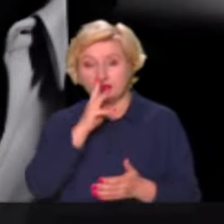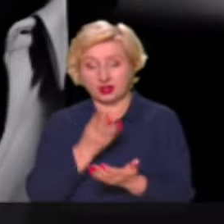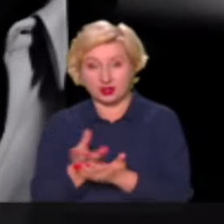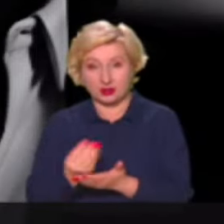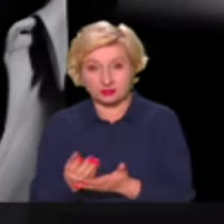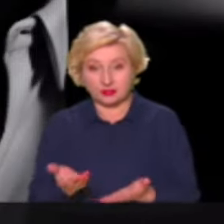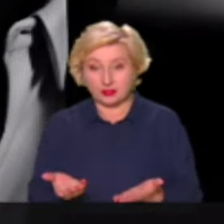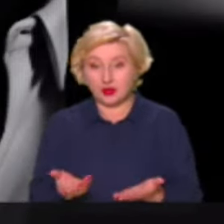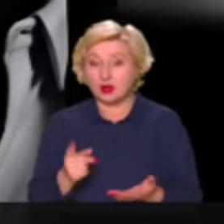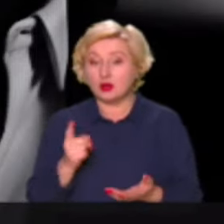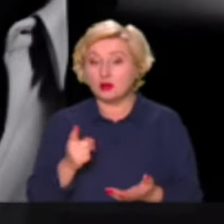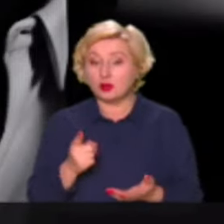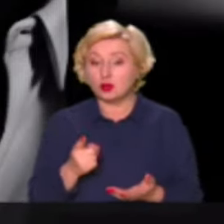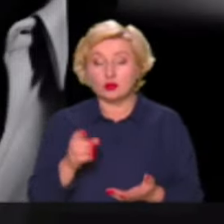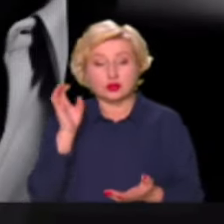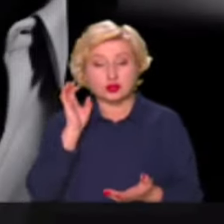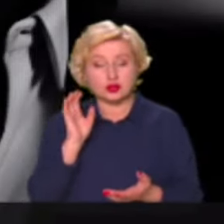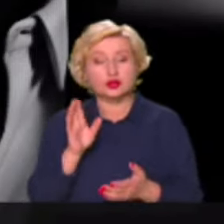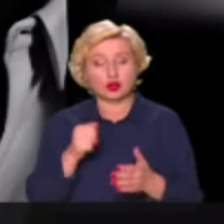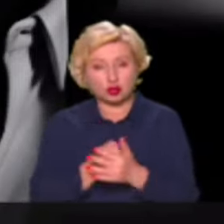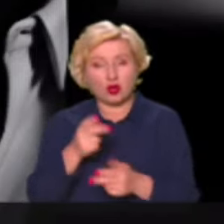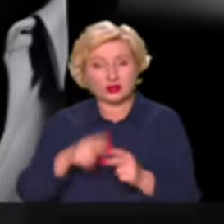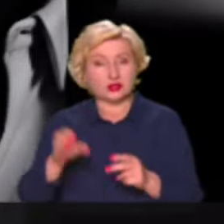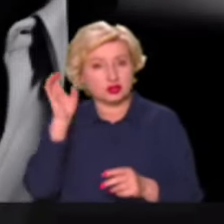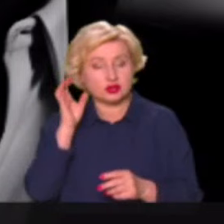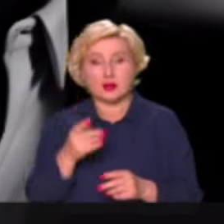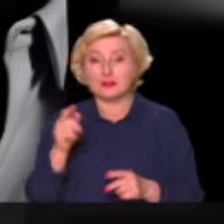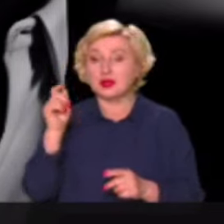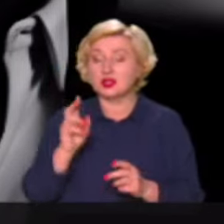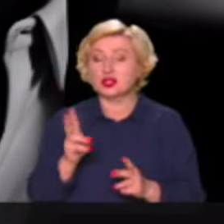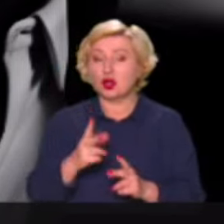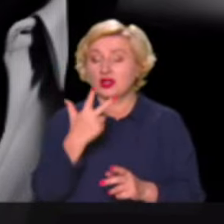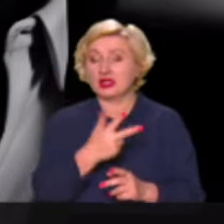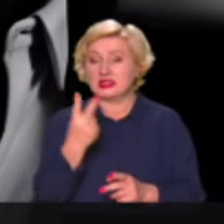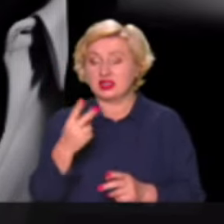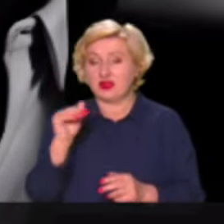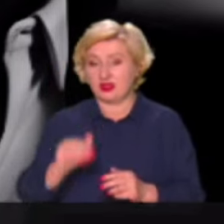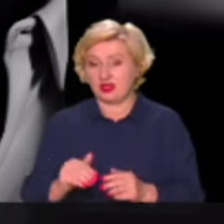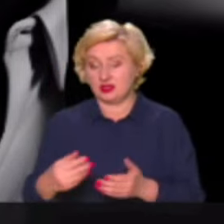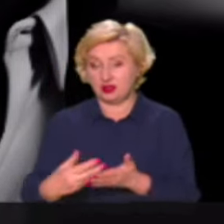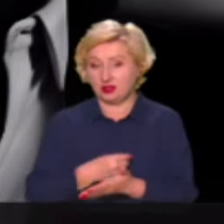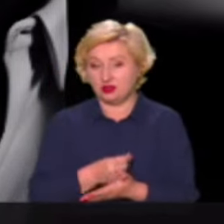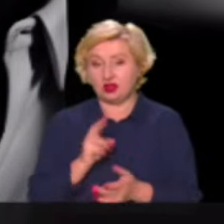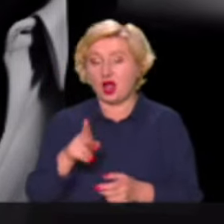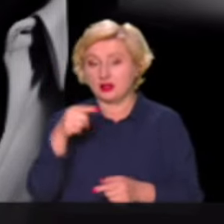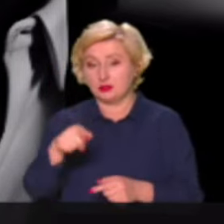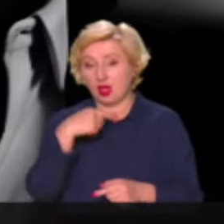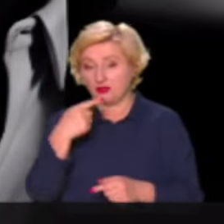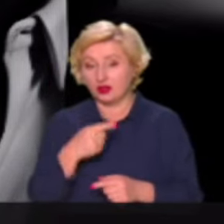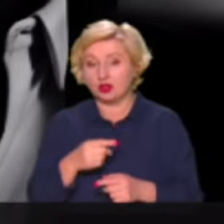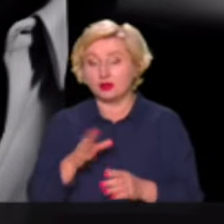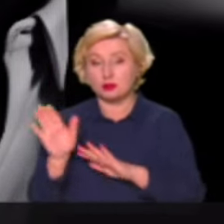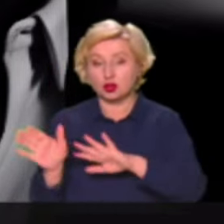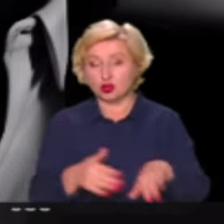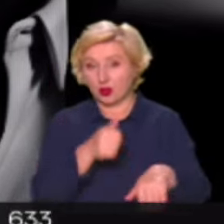что, послушай, дослушай меня до конца. Пришло только 32 тысячи, как я тебе говорила. Прошел